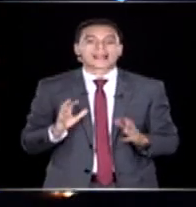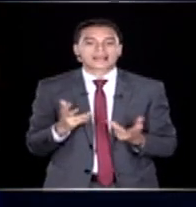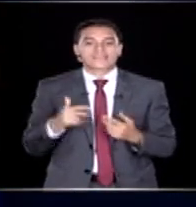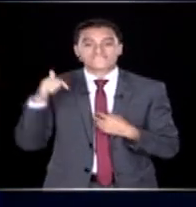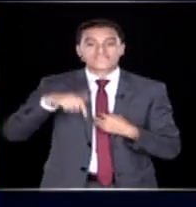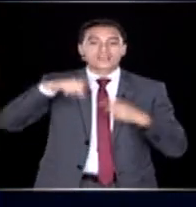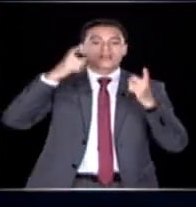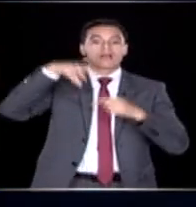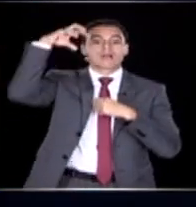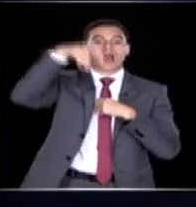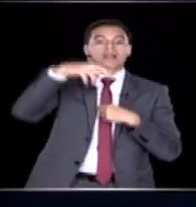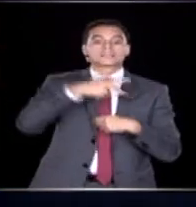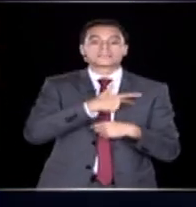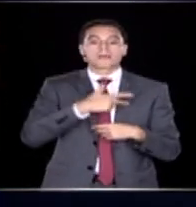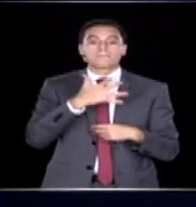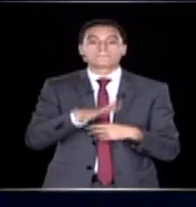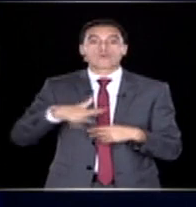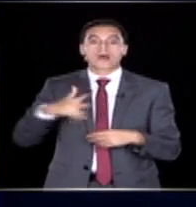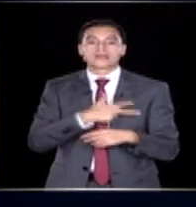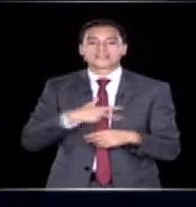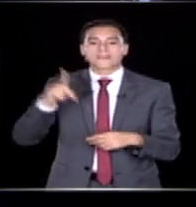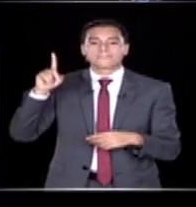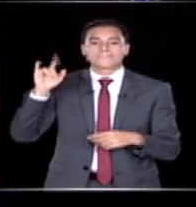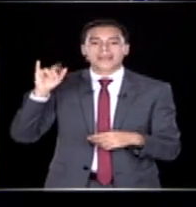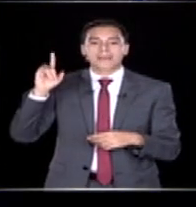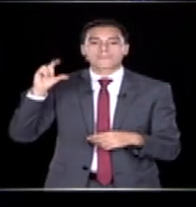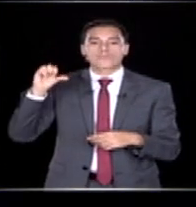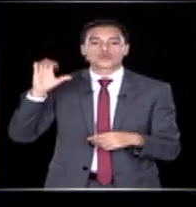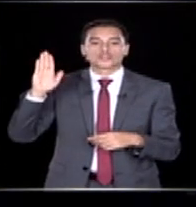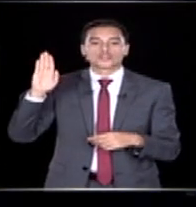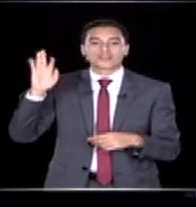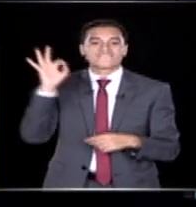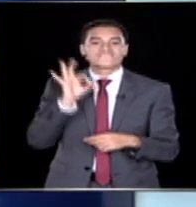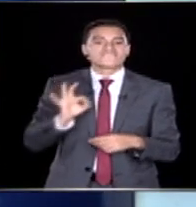في أي قارة تقع بحيرة بيبس؟